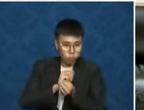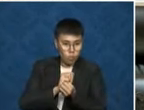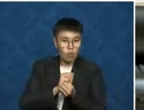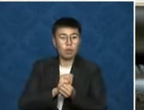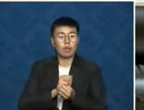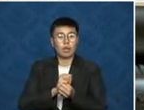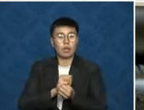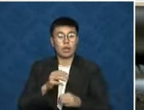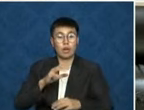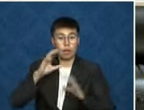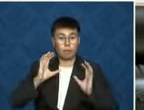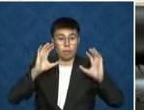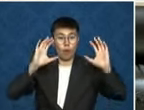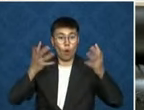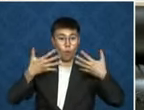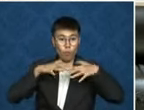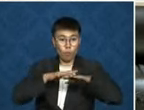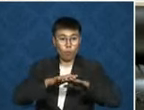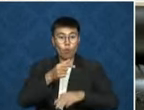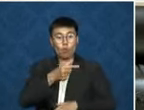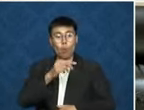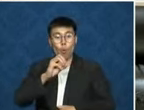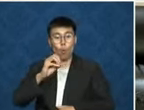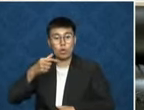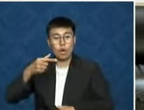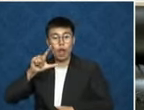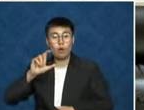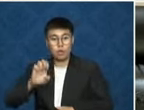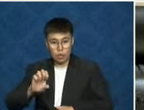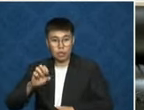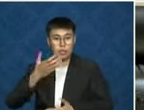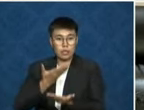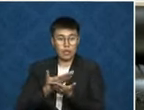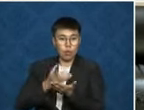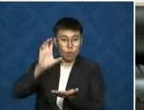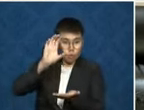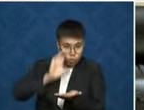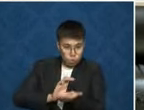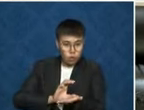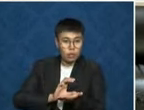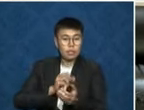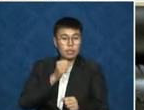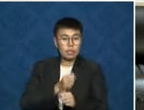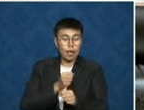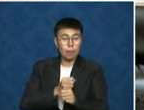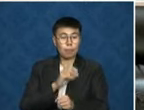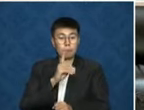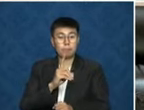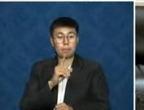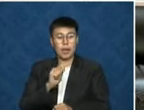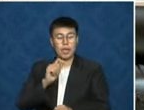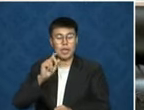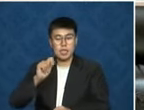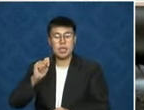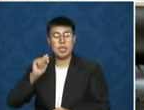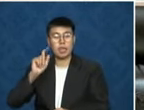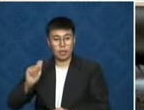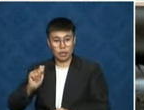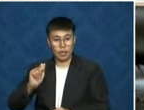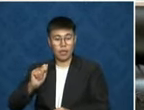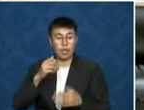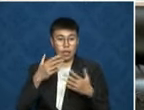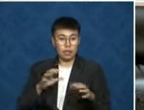ค่ะรัฐบาลก็ได้ร่วมมือกับ Google ในการขยายการลงทุน Data Center ในประเทศไทยรวมถึงลงนาม MOU ร่ว